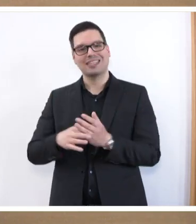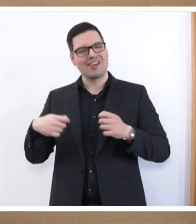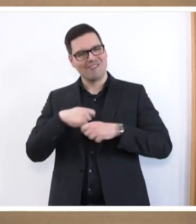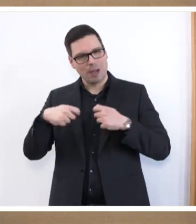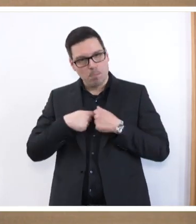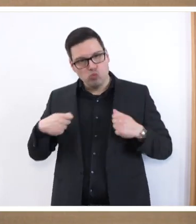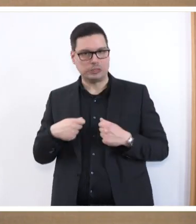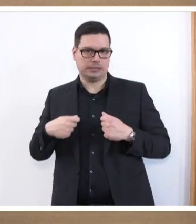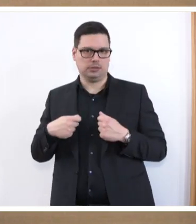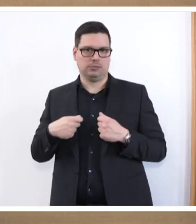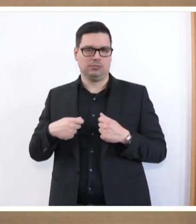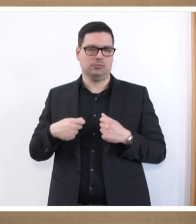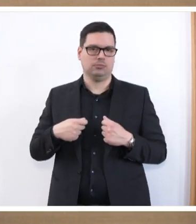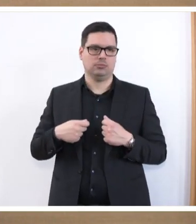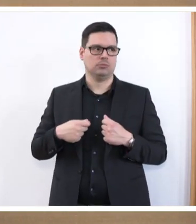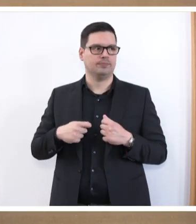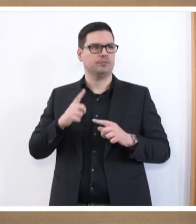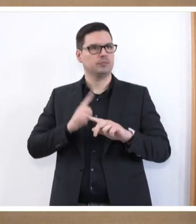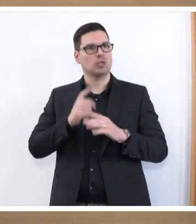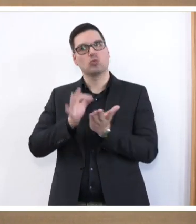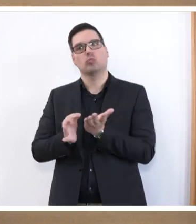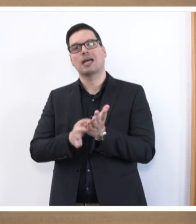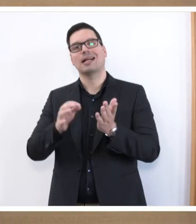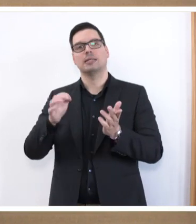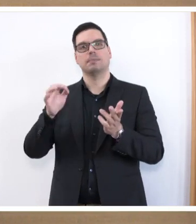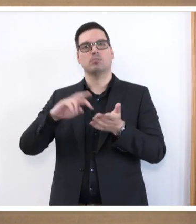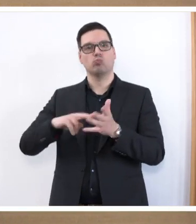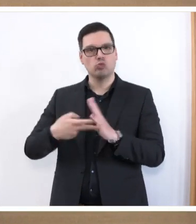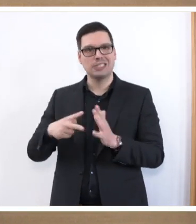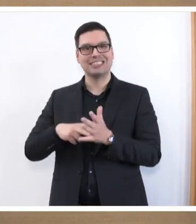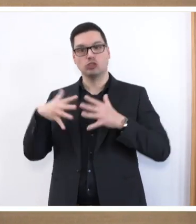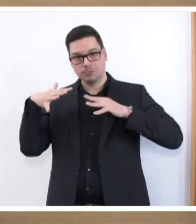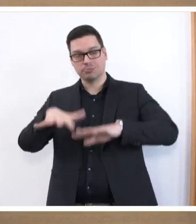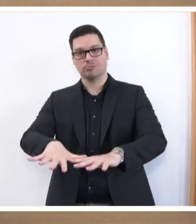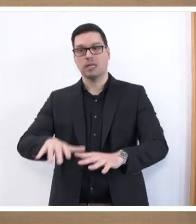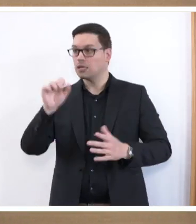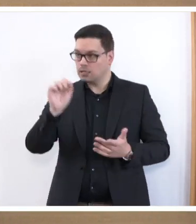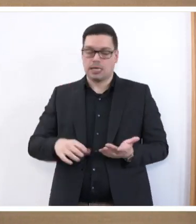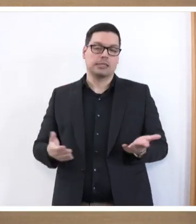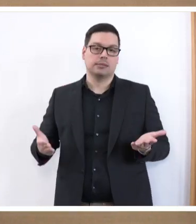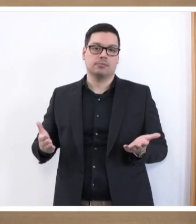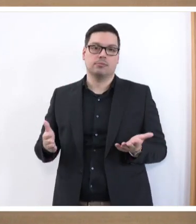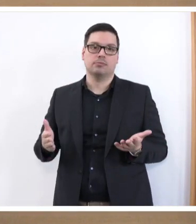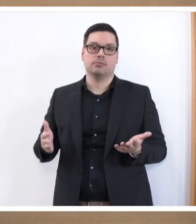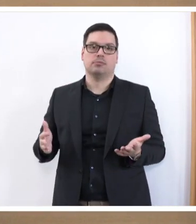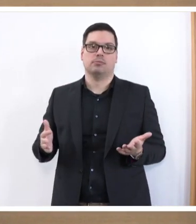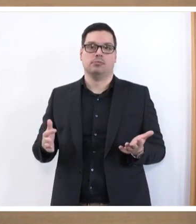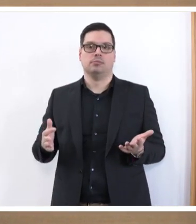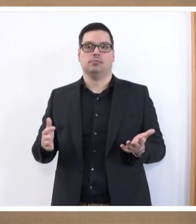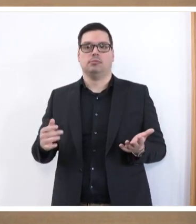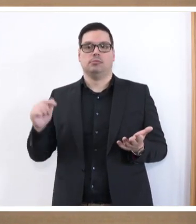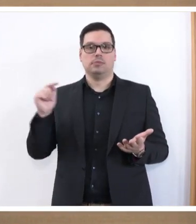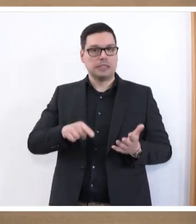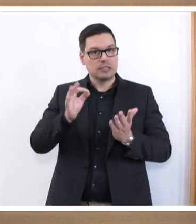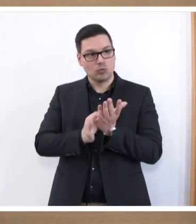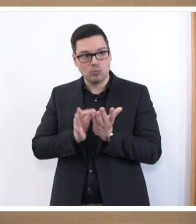fühlt und sich vor Ort kommunalpolitisch einbringen möchte, der kann das auch. Der sollte genau in dieser